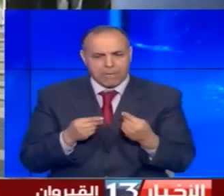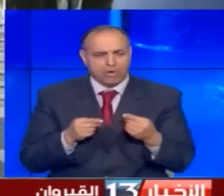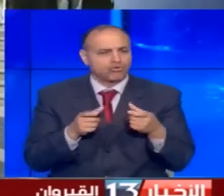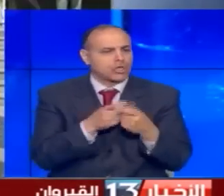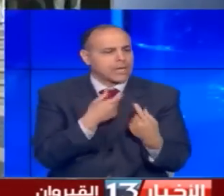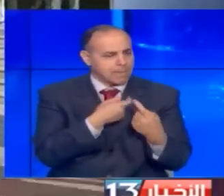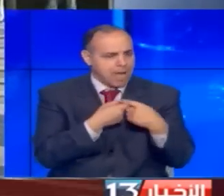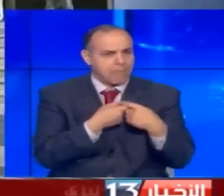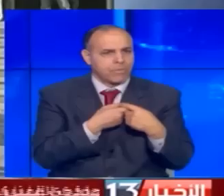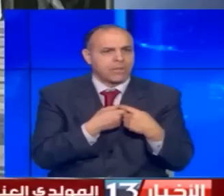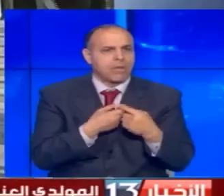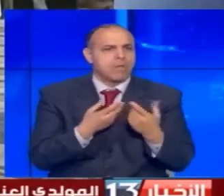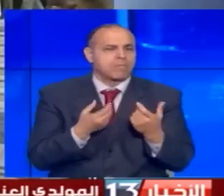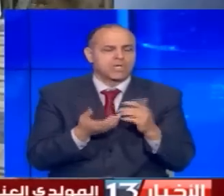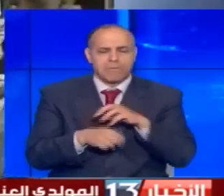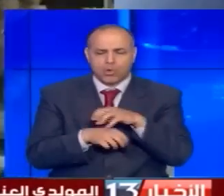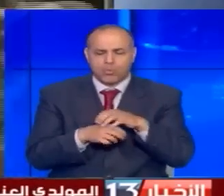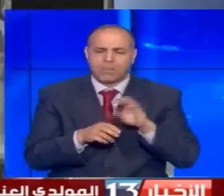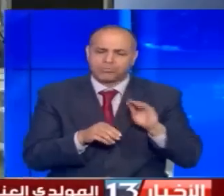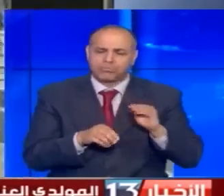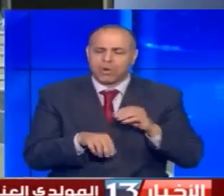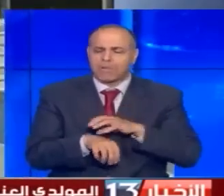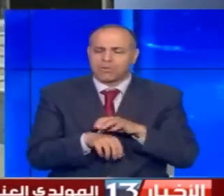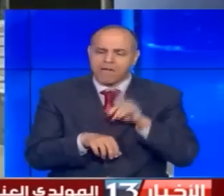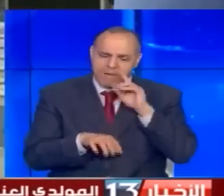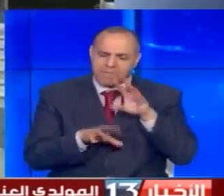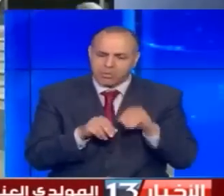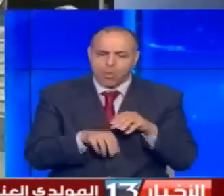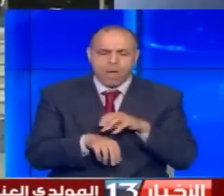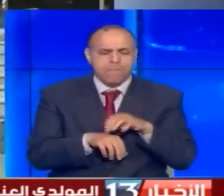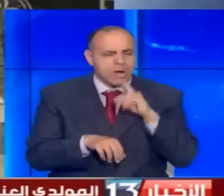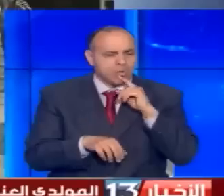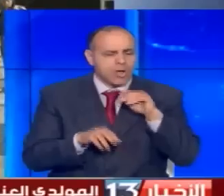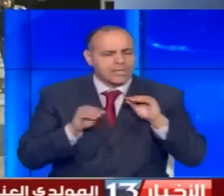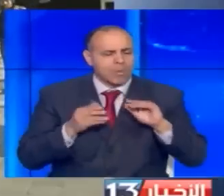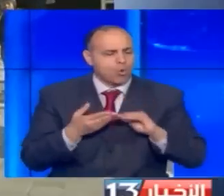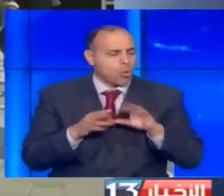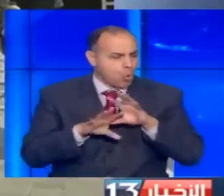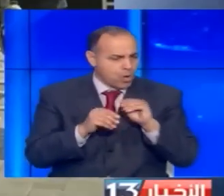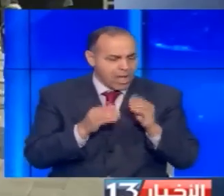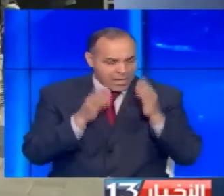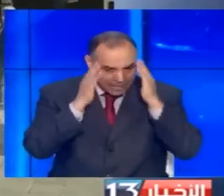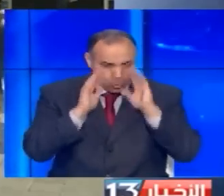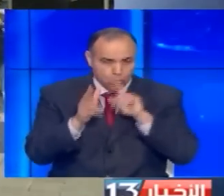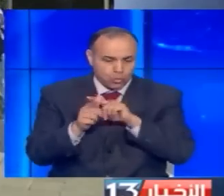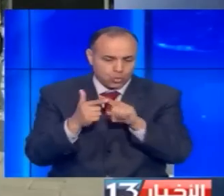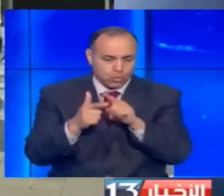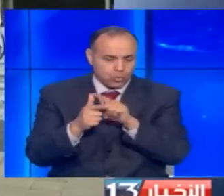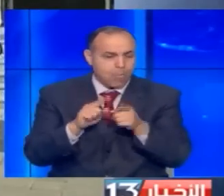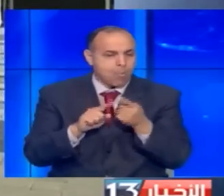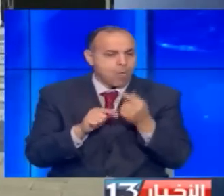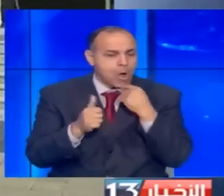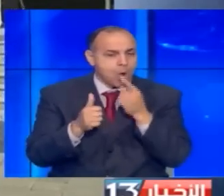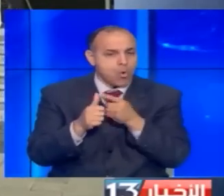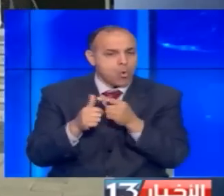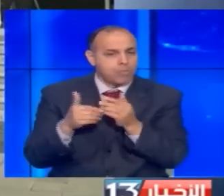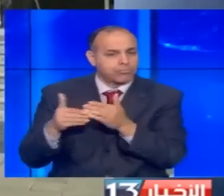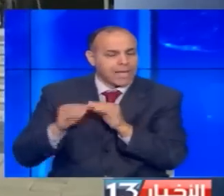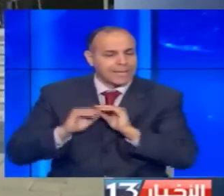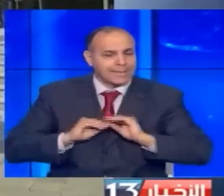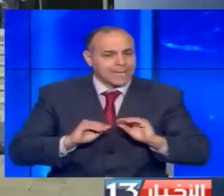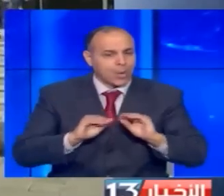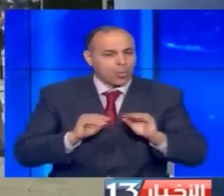مؤسسات مركز فنون درامية، مندوبية التربية، مندوبية المرأة والأسرة والمكتب الجاوي للتربية والأسرة. يرتكز على زوز نقاط مهمين، فما الجانب